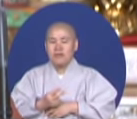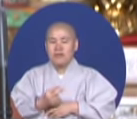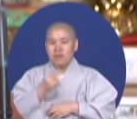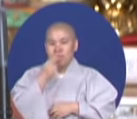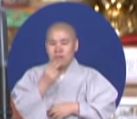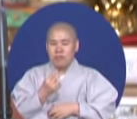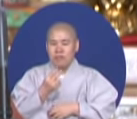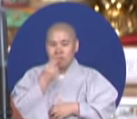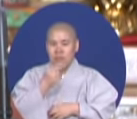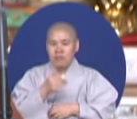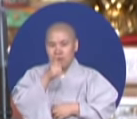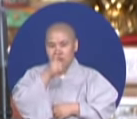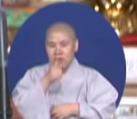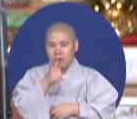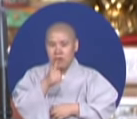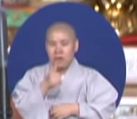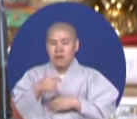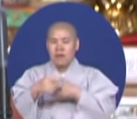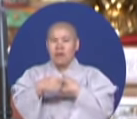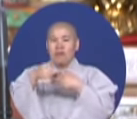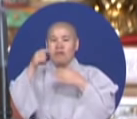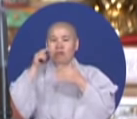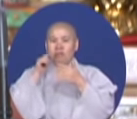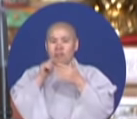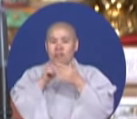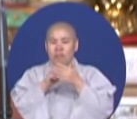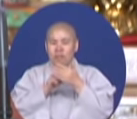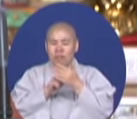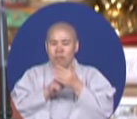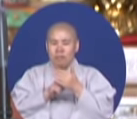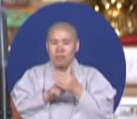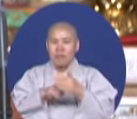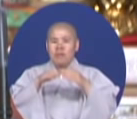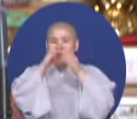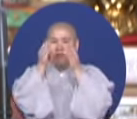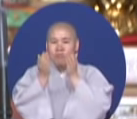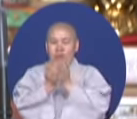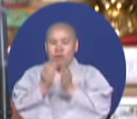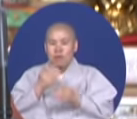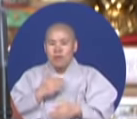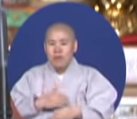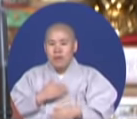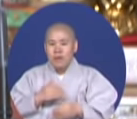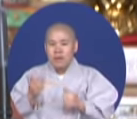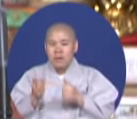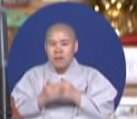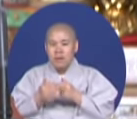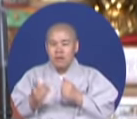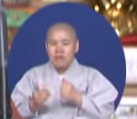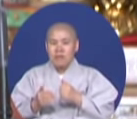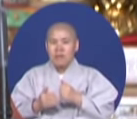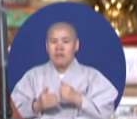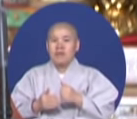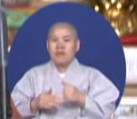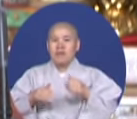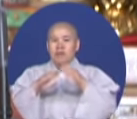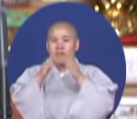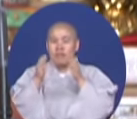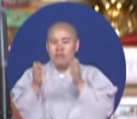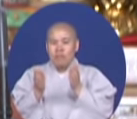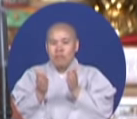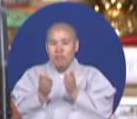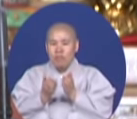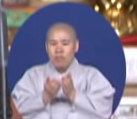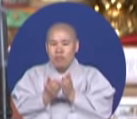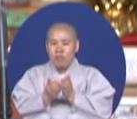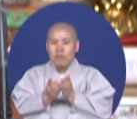중생 심행을 신료지하여 중생의 마음 씀씀을 전부 알아서 일체 세간의 무불입이라 일체